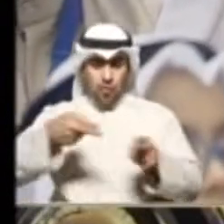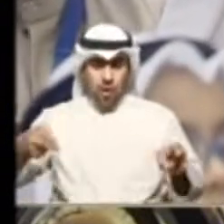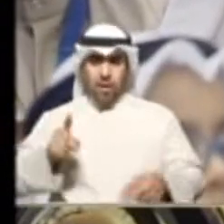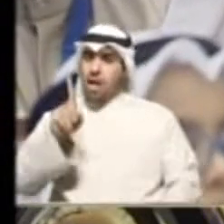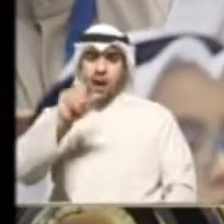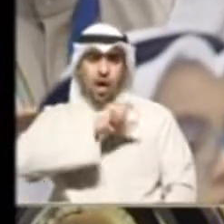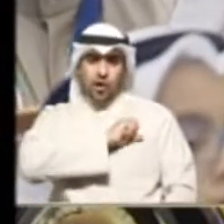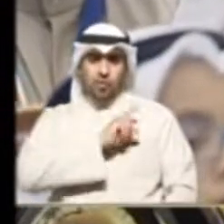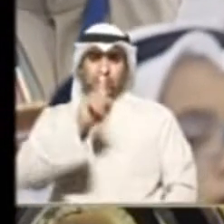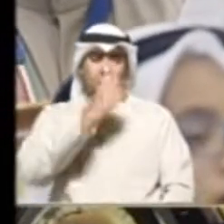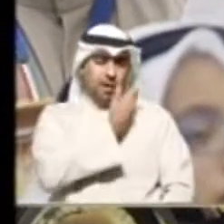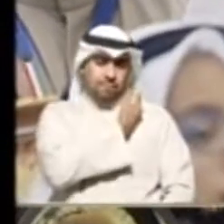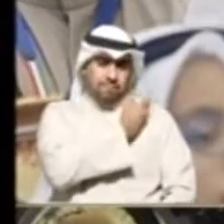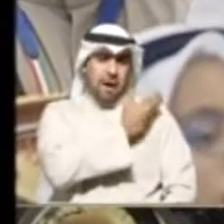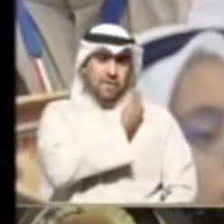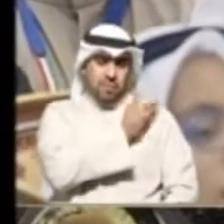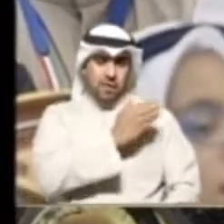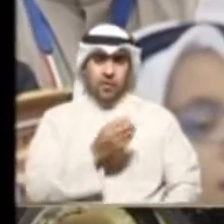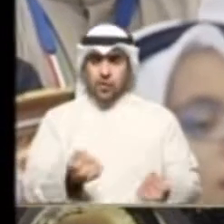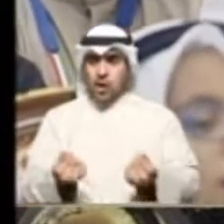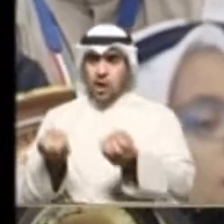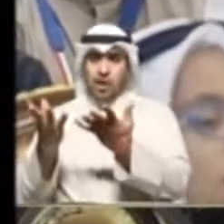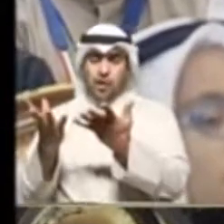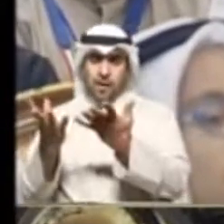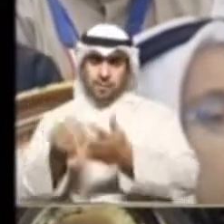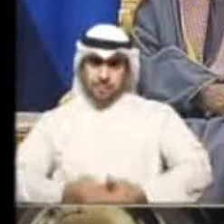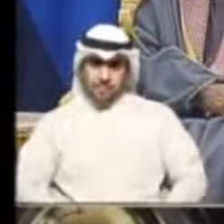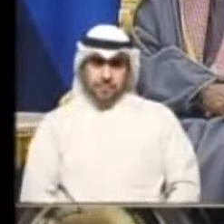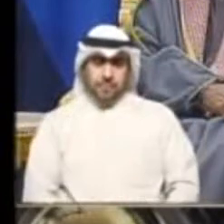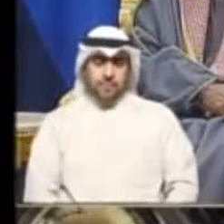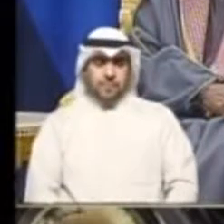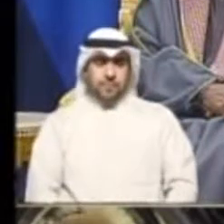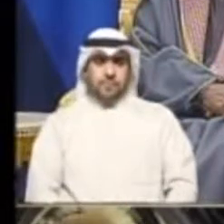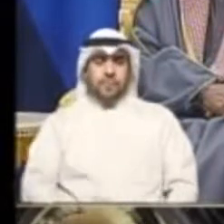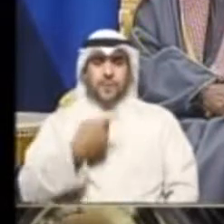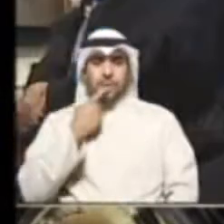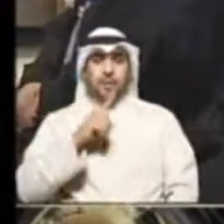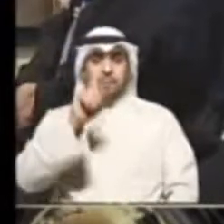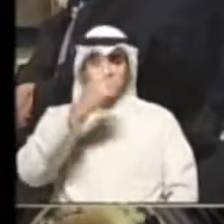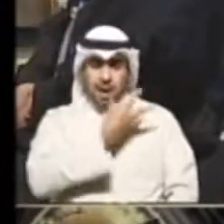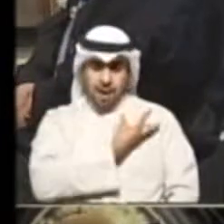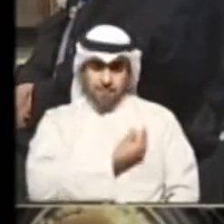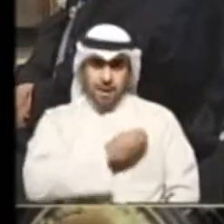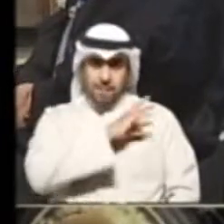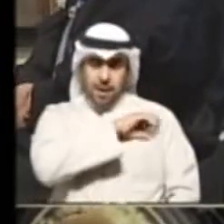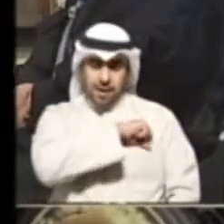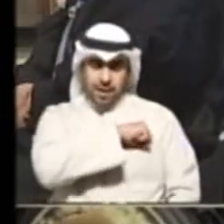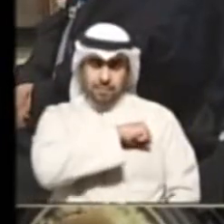رحمته ومغفرته وأن يسكنهم فسيح جناته. بسم الله الرحمن الرحيم.